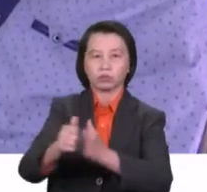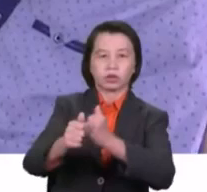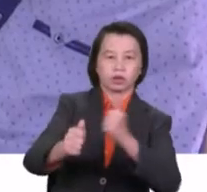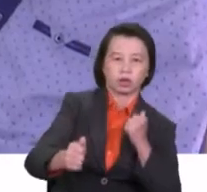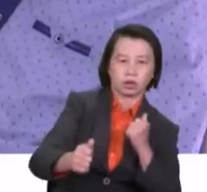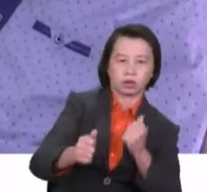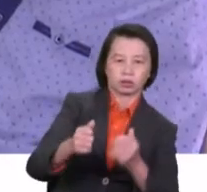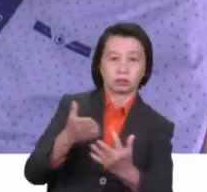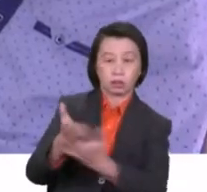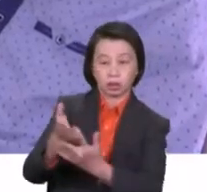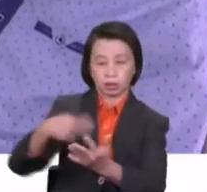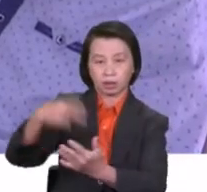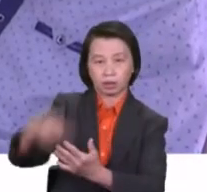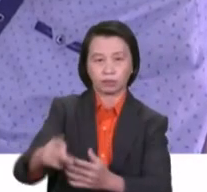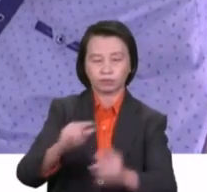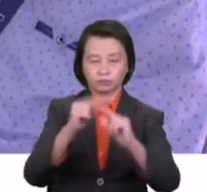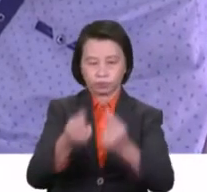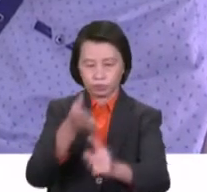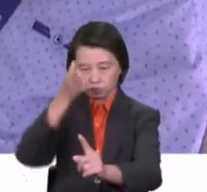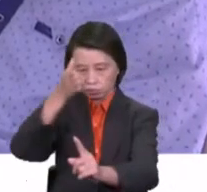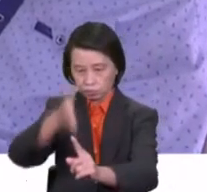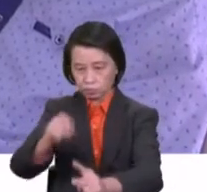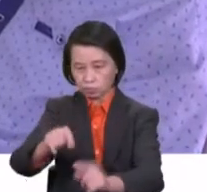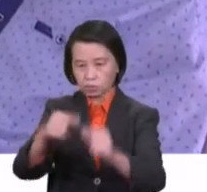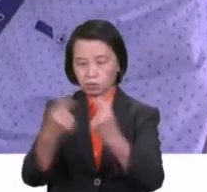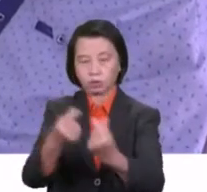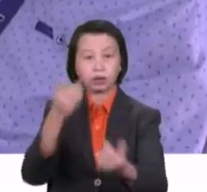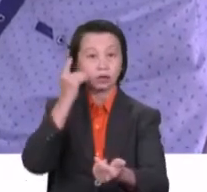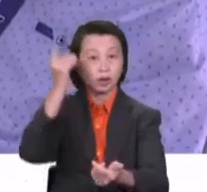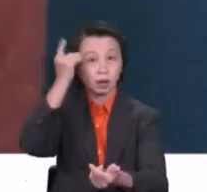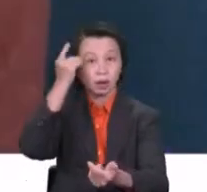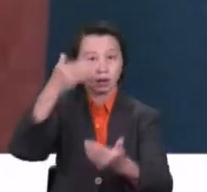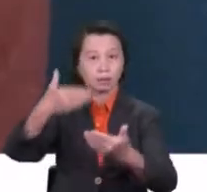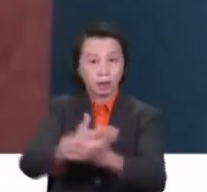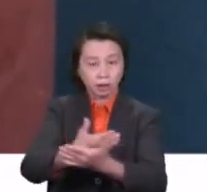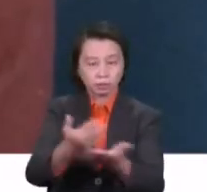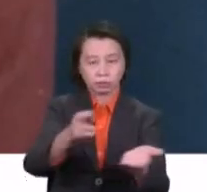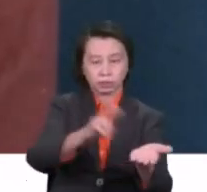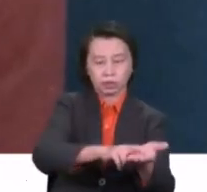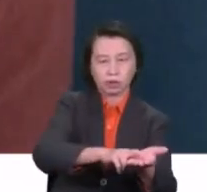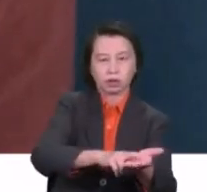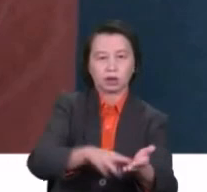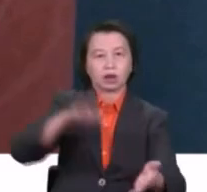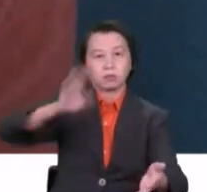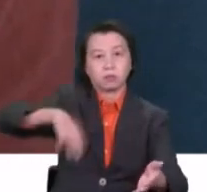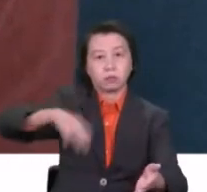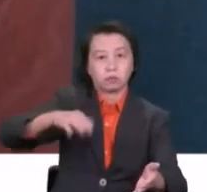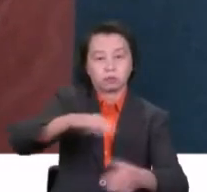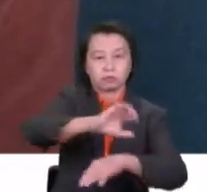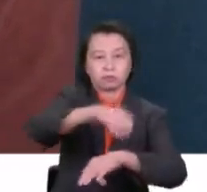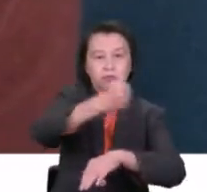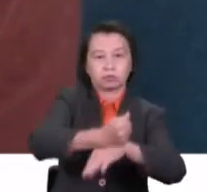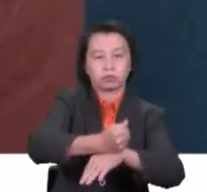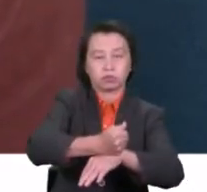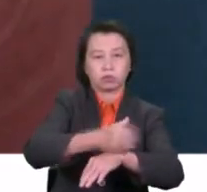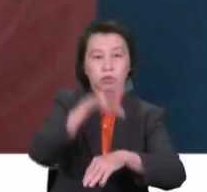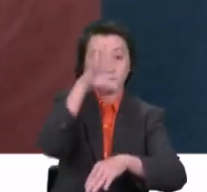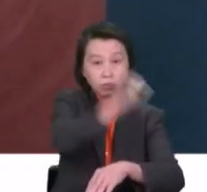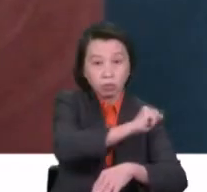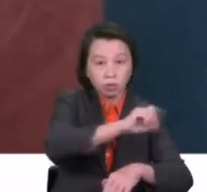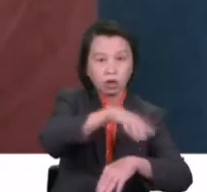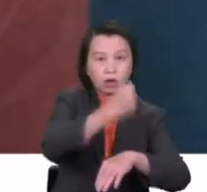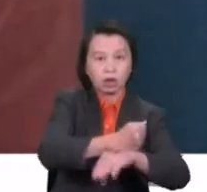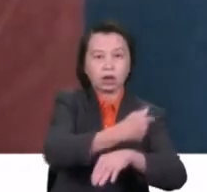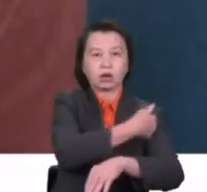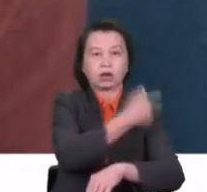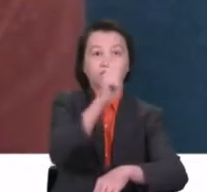melalui program ini kumpulan sasar terdiri daripada golongan dewasa yang baharu mendaftar dan belum mendapati Janji temu terlepas Janji temu